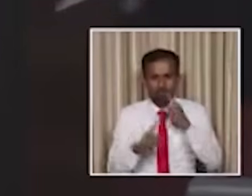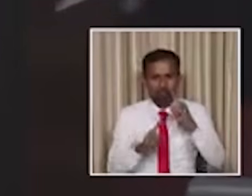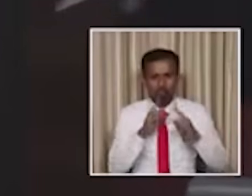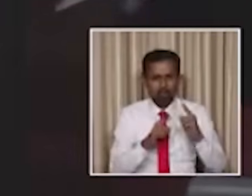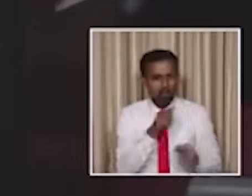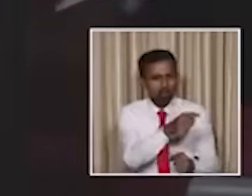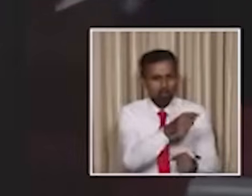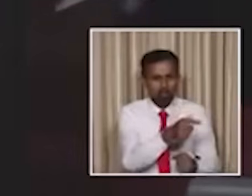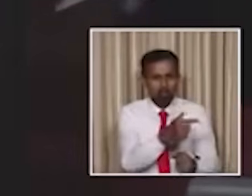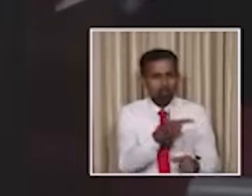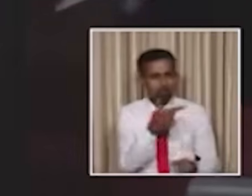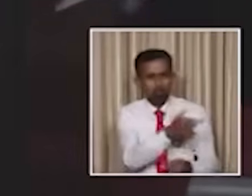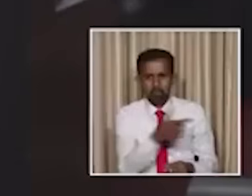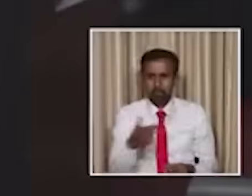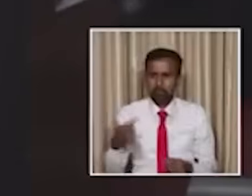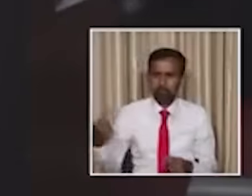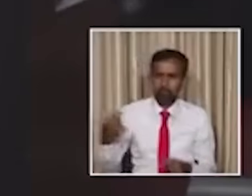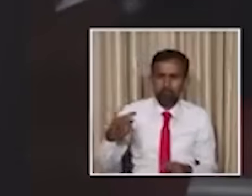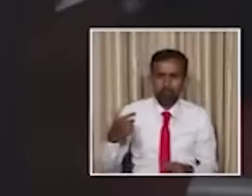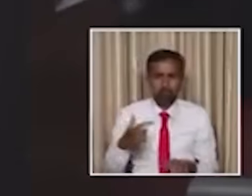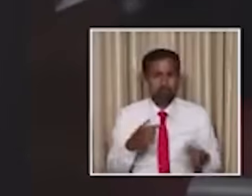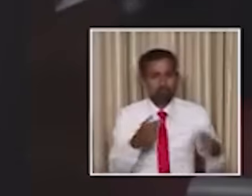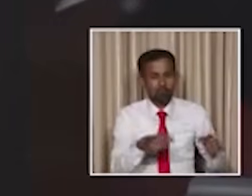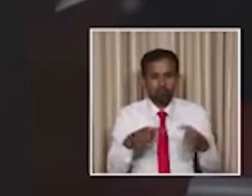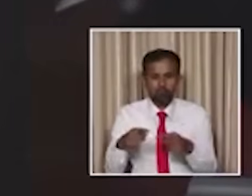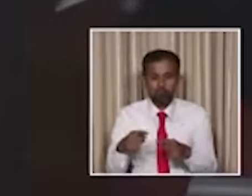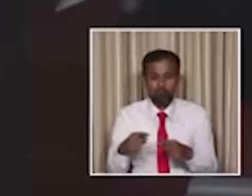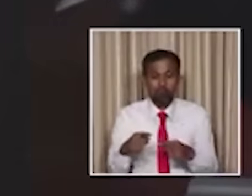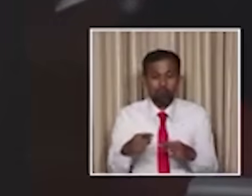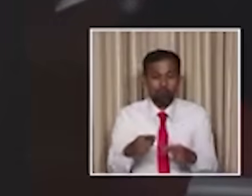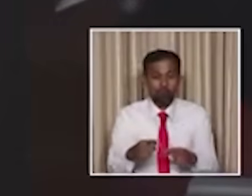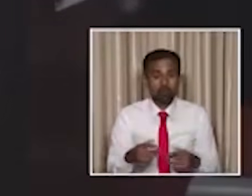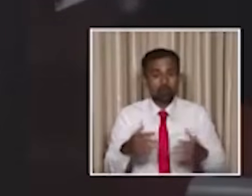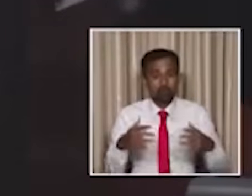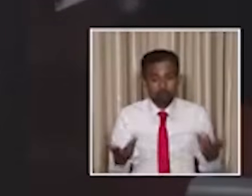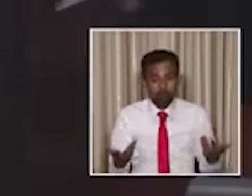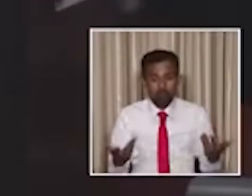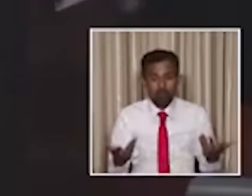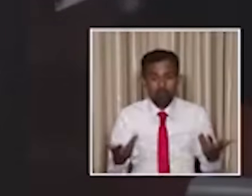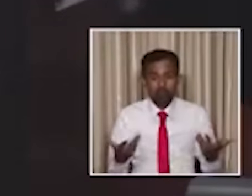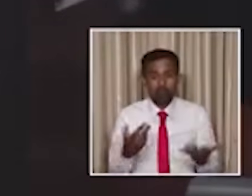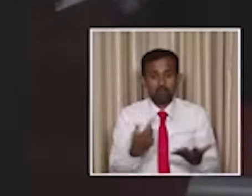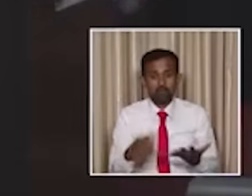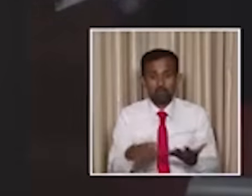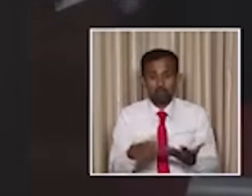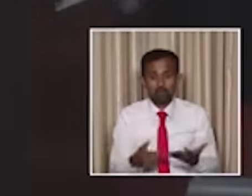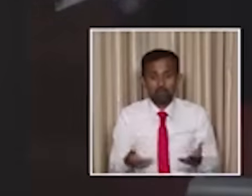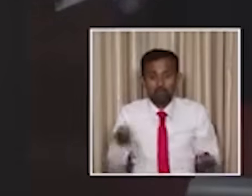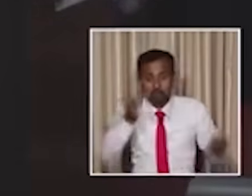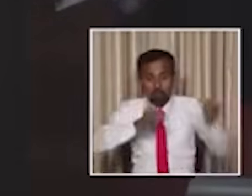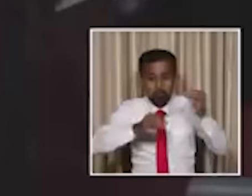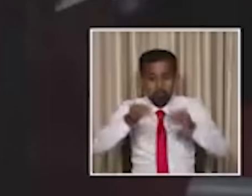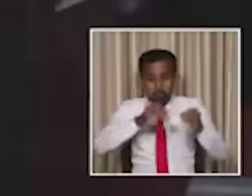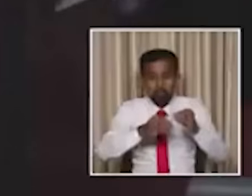அதீத மாயை கற்பனாவாத பிம்பத்தினை அவருக்கு ஏற்படுத்தி கொடுத்திருந்தன. இந்த பிம்பத்திலிருந்து இறங்கி